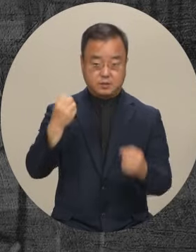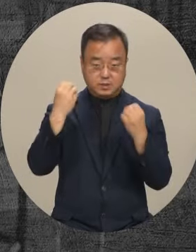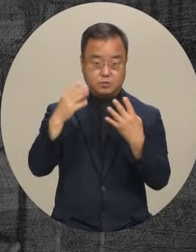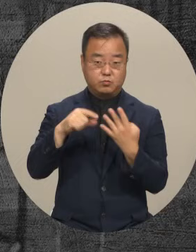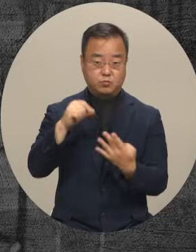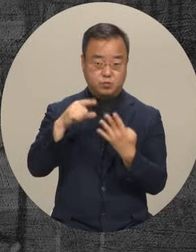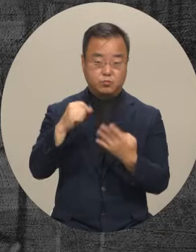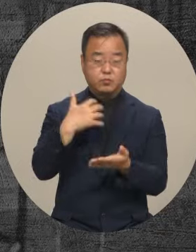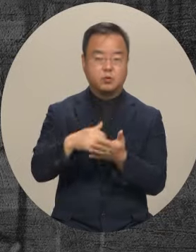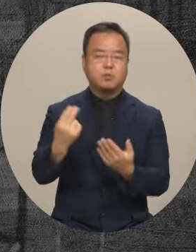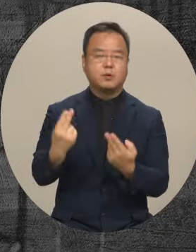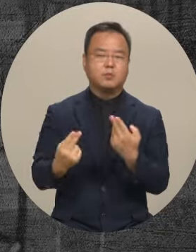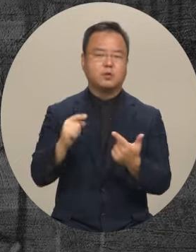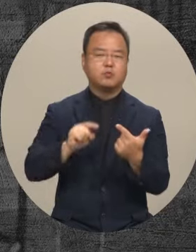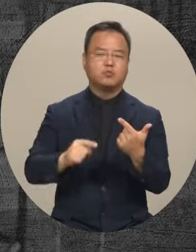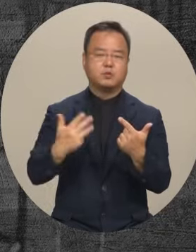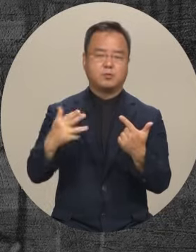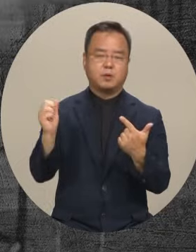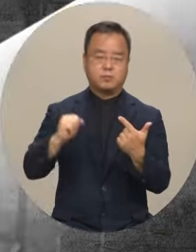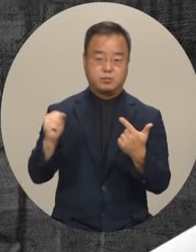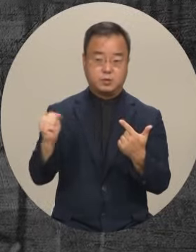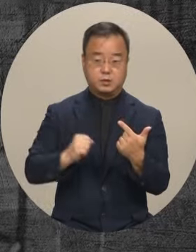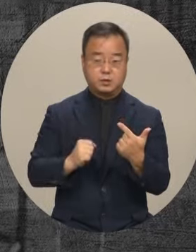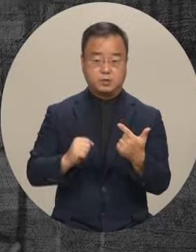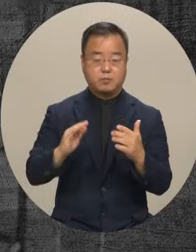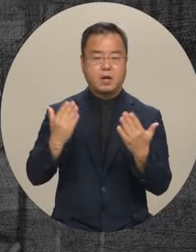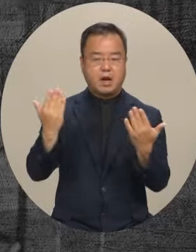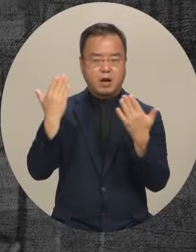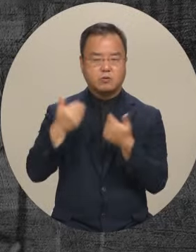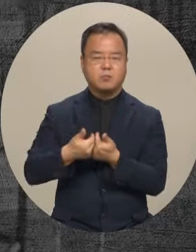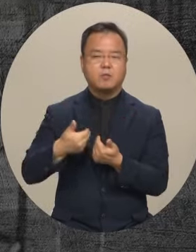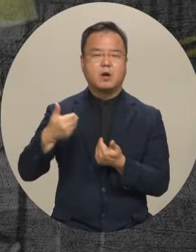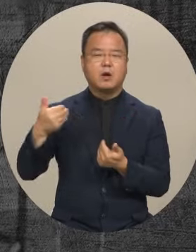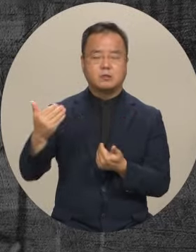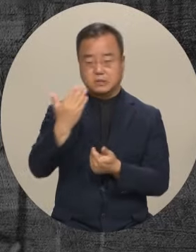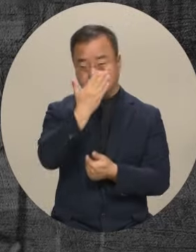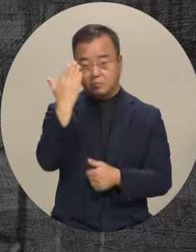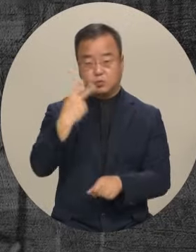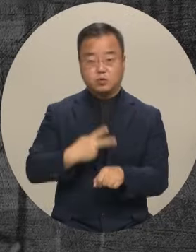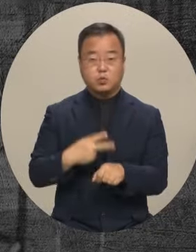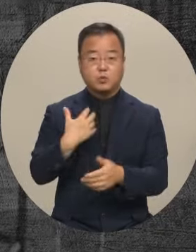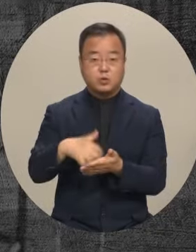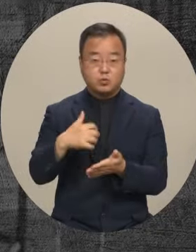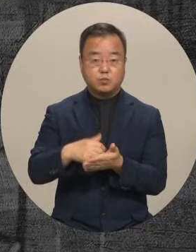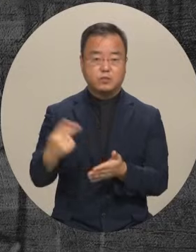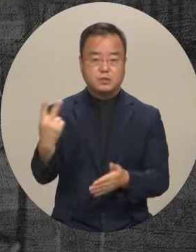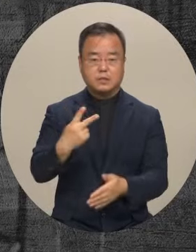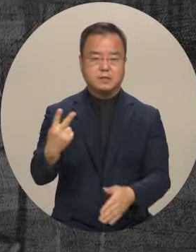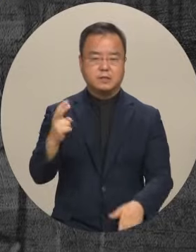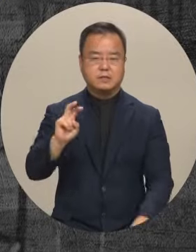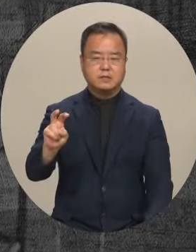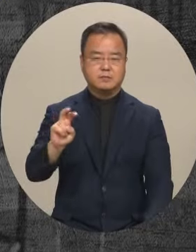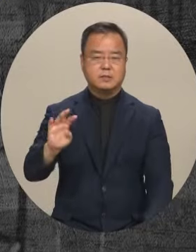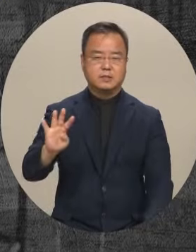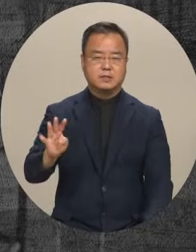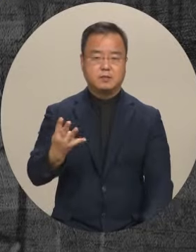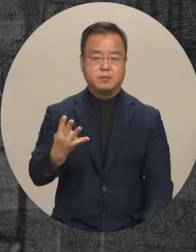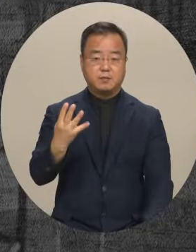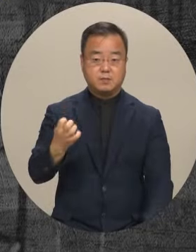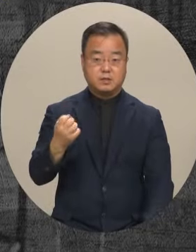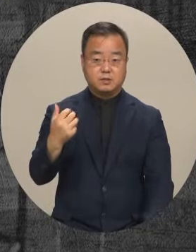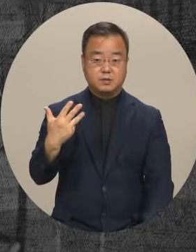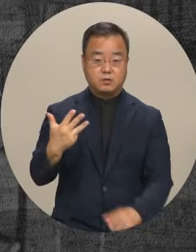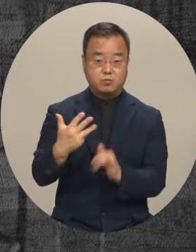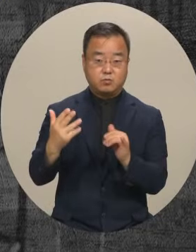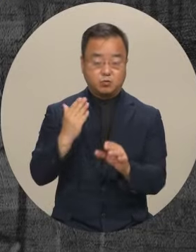규모의 6.8% 수준입니다 학교를 떠나는 젊은 교사 숫자는 2020년 48 명에서 재작년